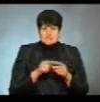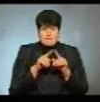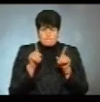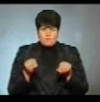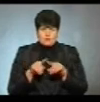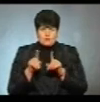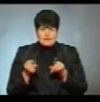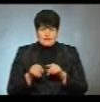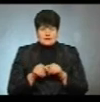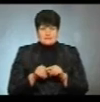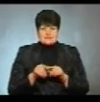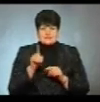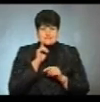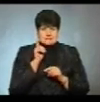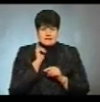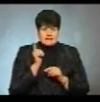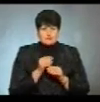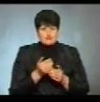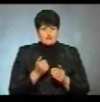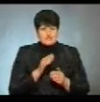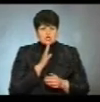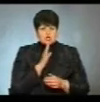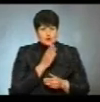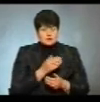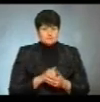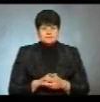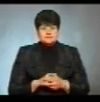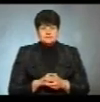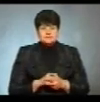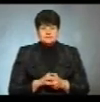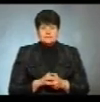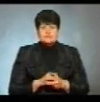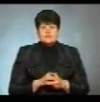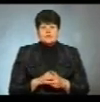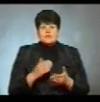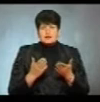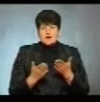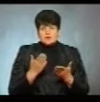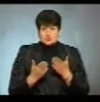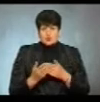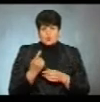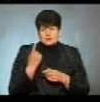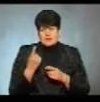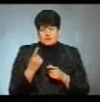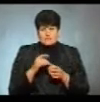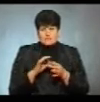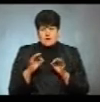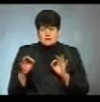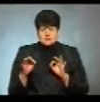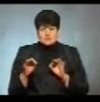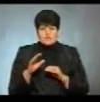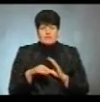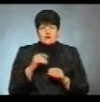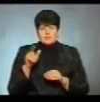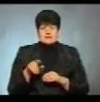бюлетенів більше за Зеленського від жінок саме. Якщо однією фразою виборець Зеленського